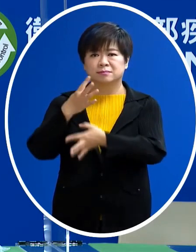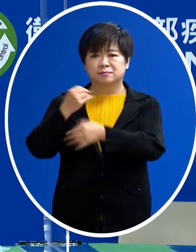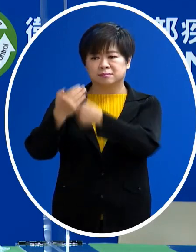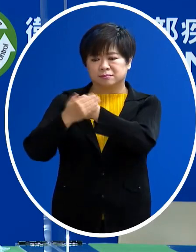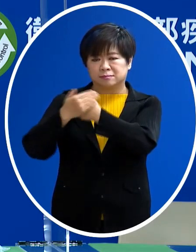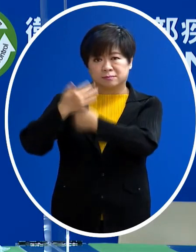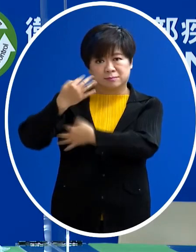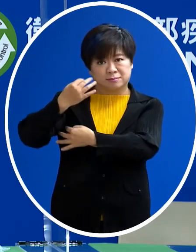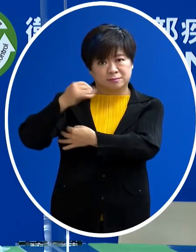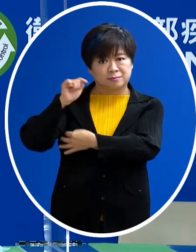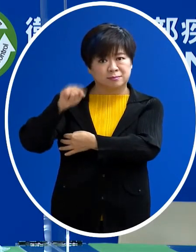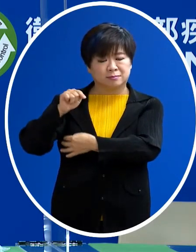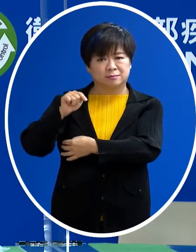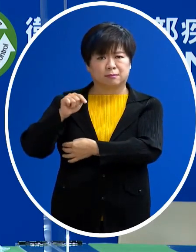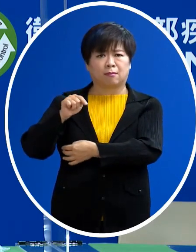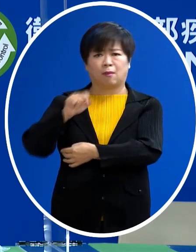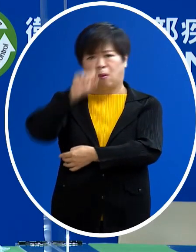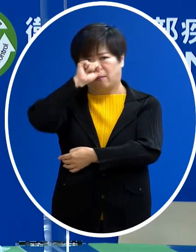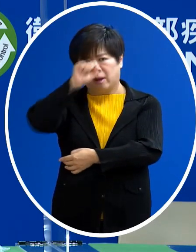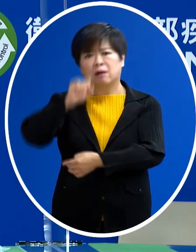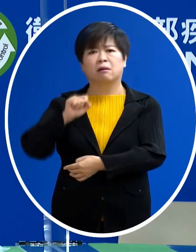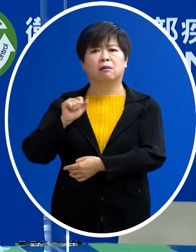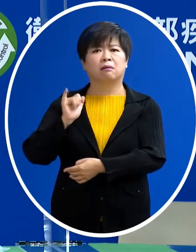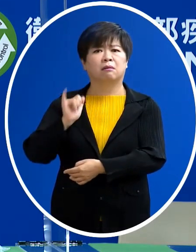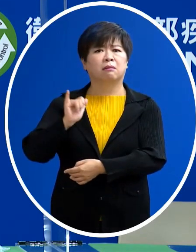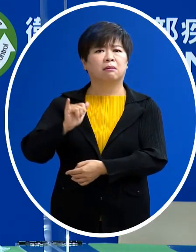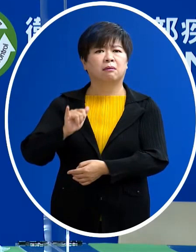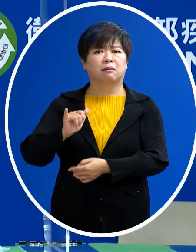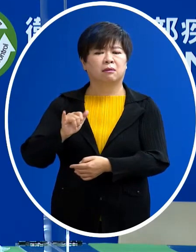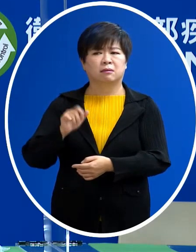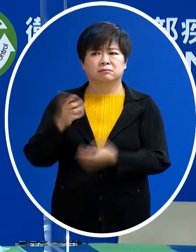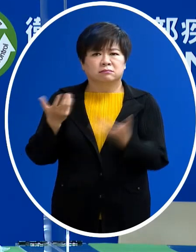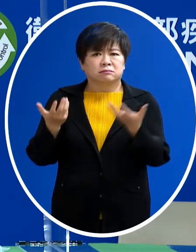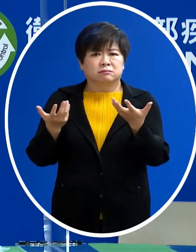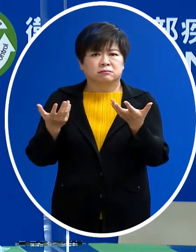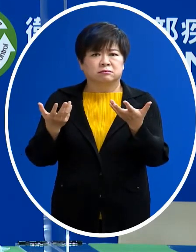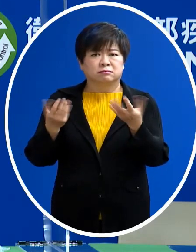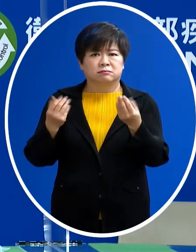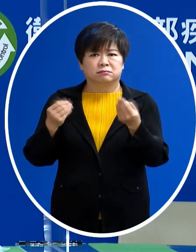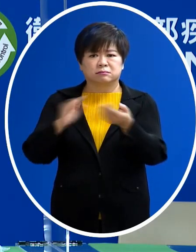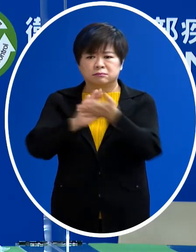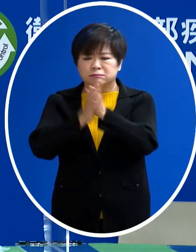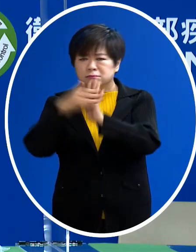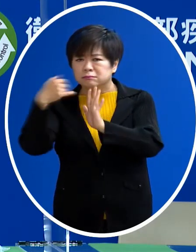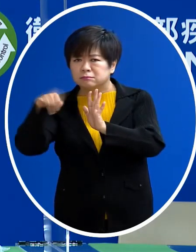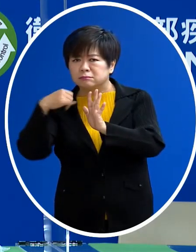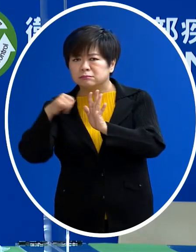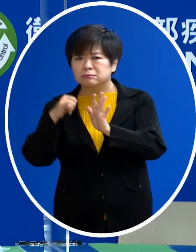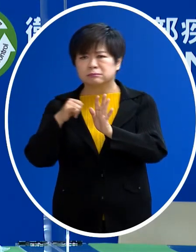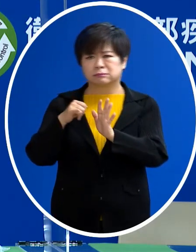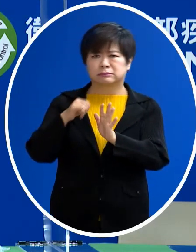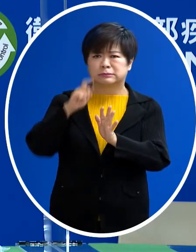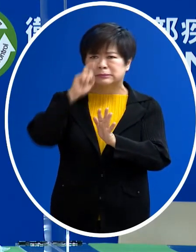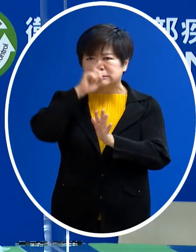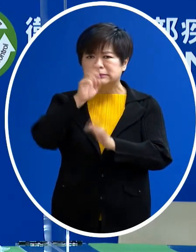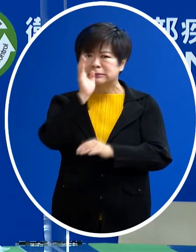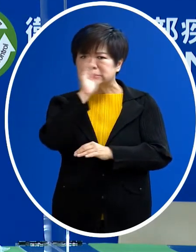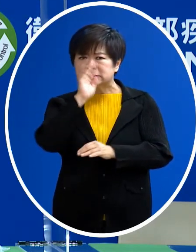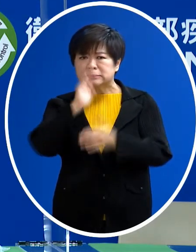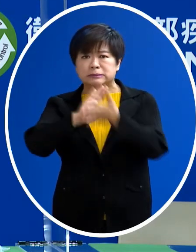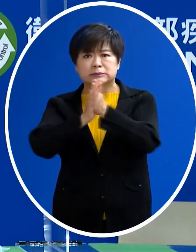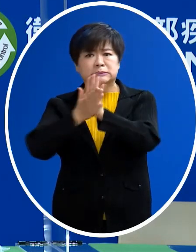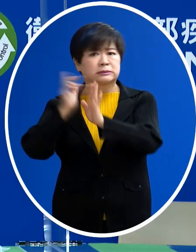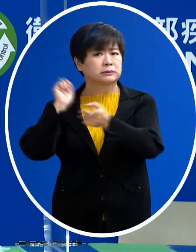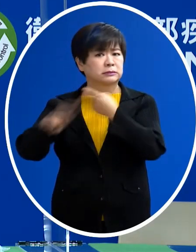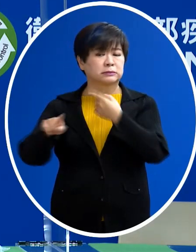实都是好的疫苗，并没有说他们是有什么变质啊或怎么样哦。所以只要